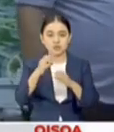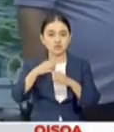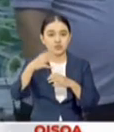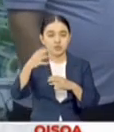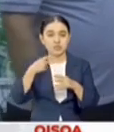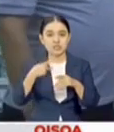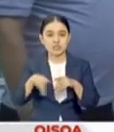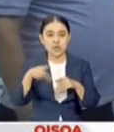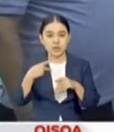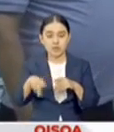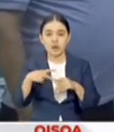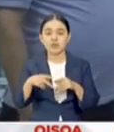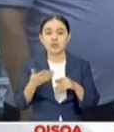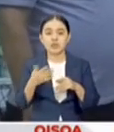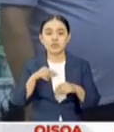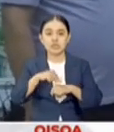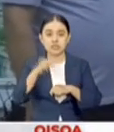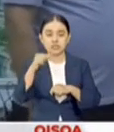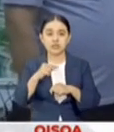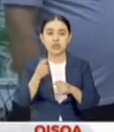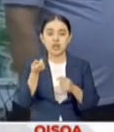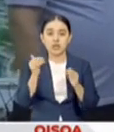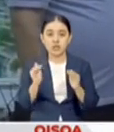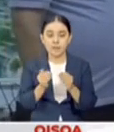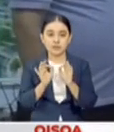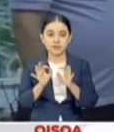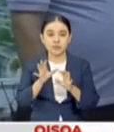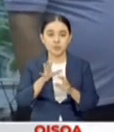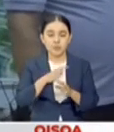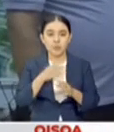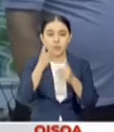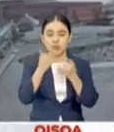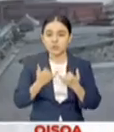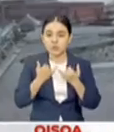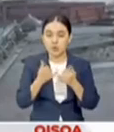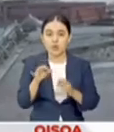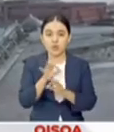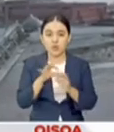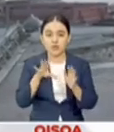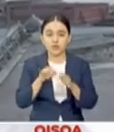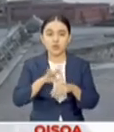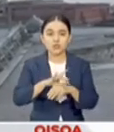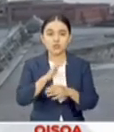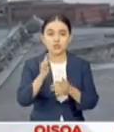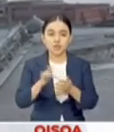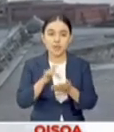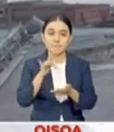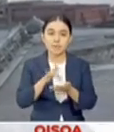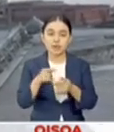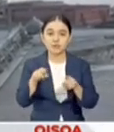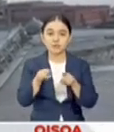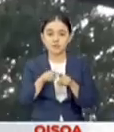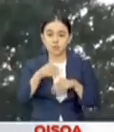chiqadigan zararli tashlanmalarni sezilarli darajada kamaytirishi aytib o'tildi. Ma'lumot uchun, loyiha doirasida Toshkent shahar markaziy